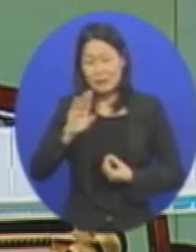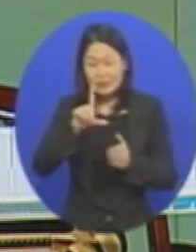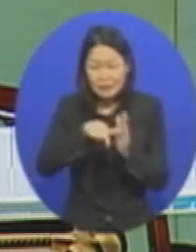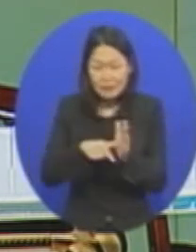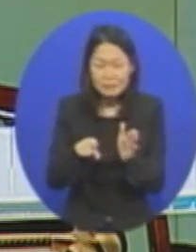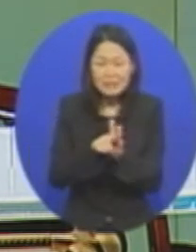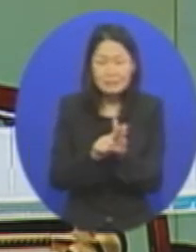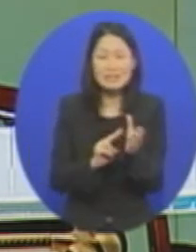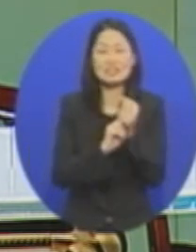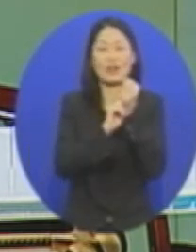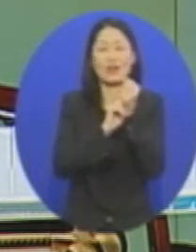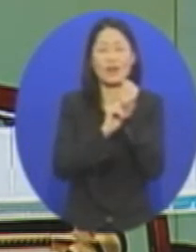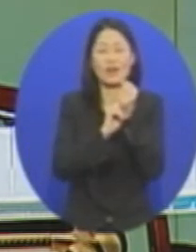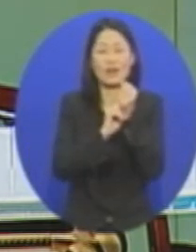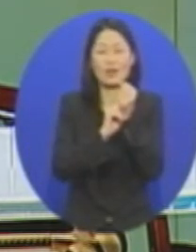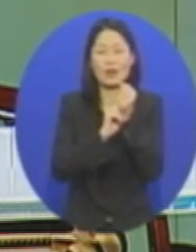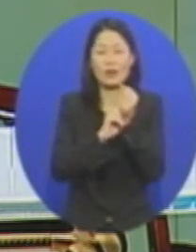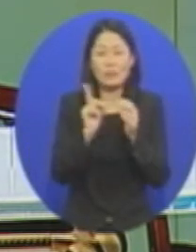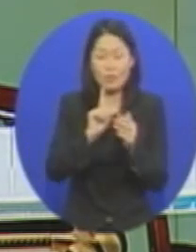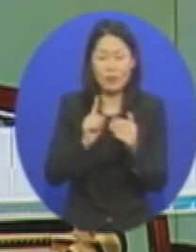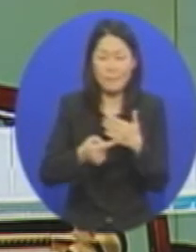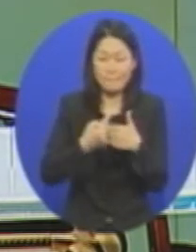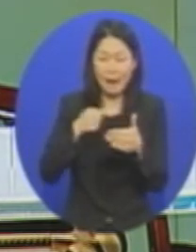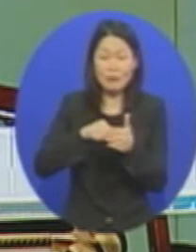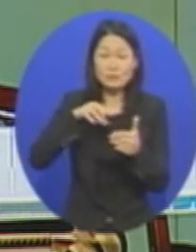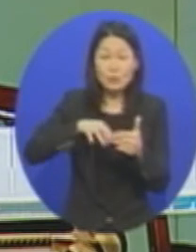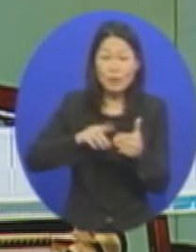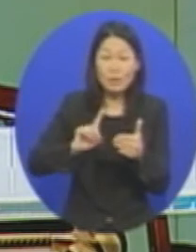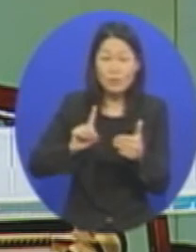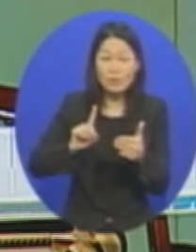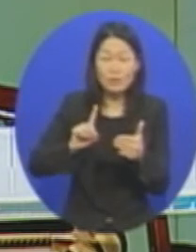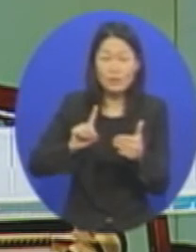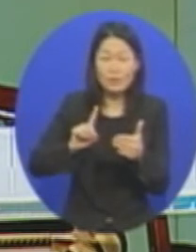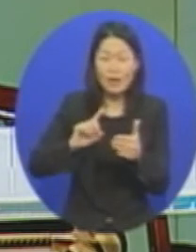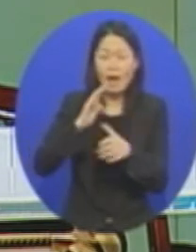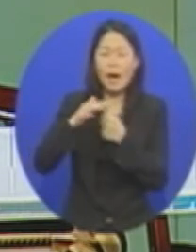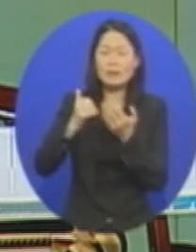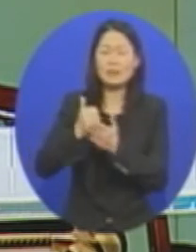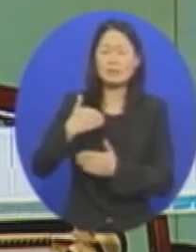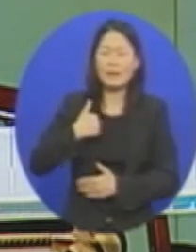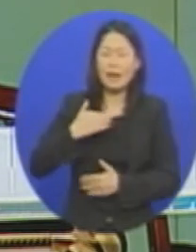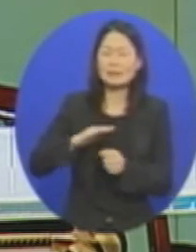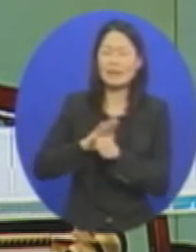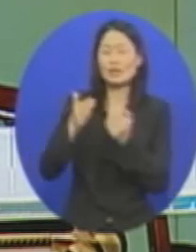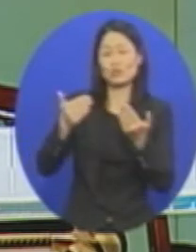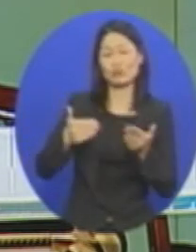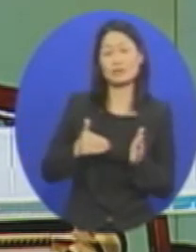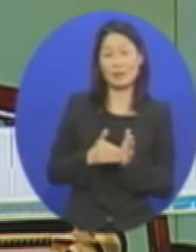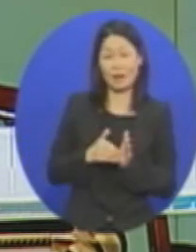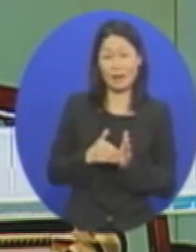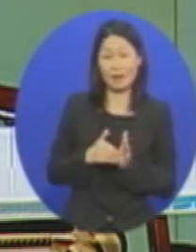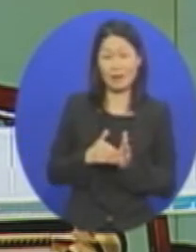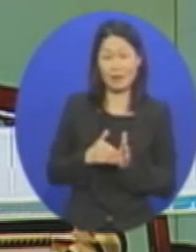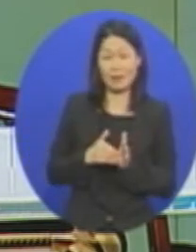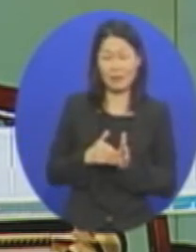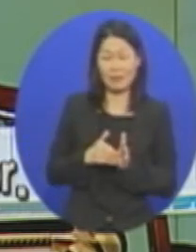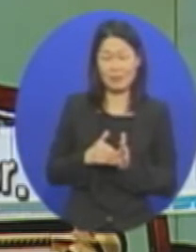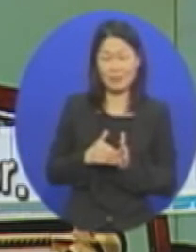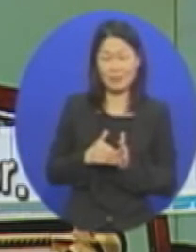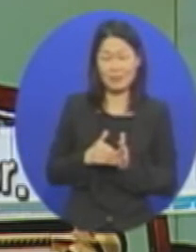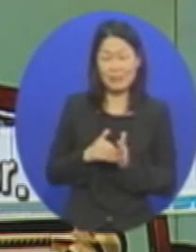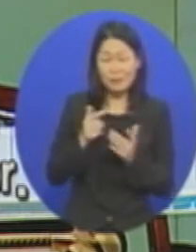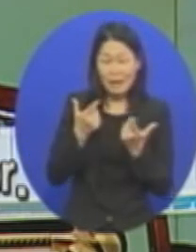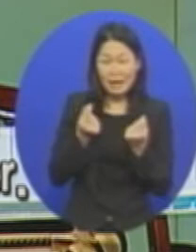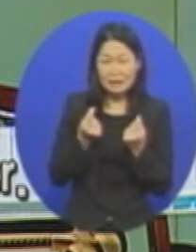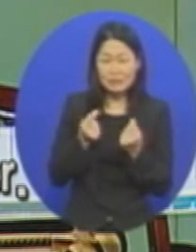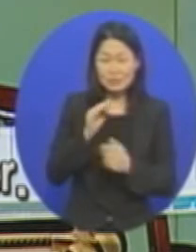일어났어요 지선이 마음 안에 하나님 나 사랑 하시잖아요 으 그